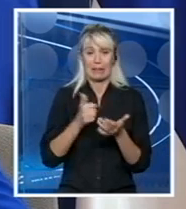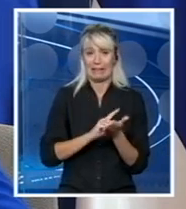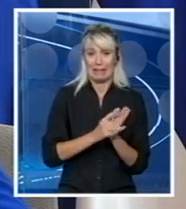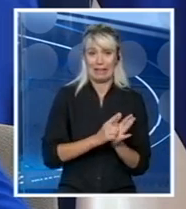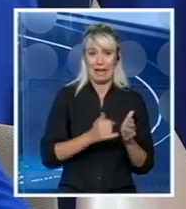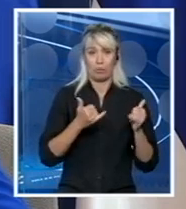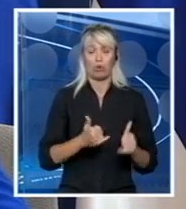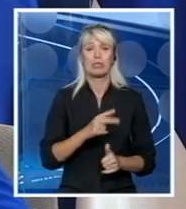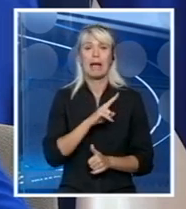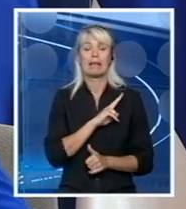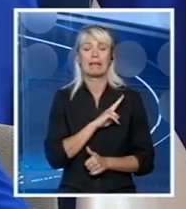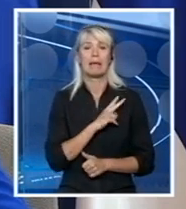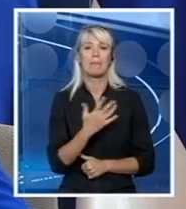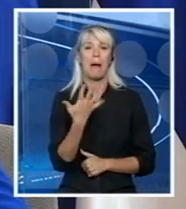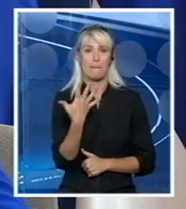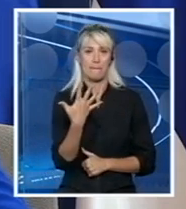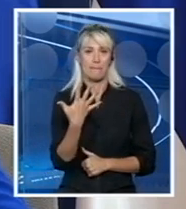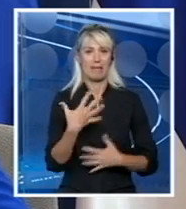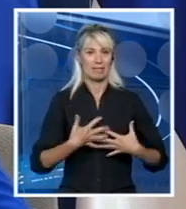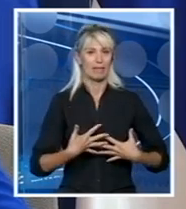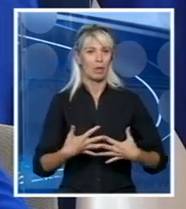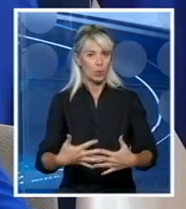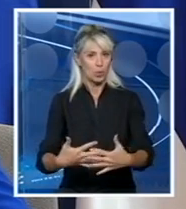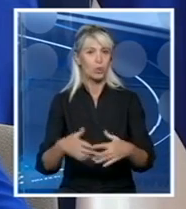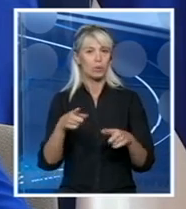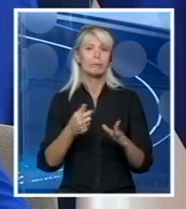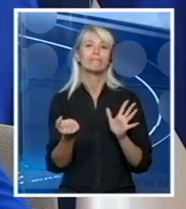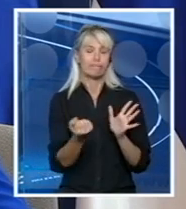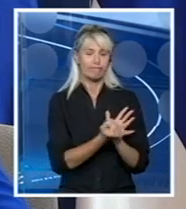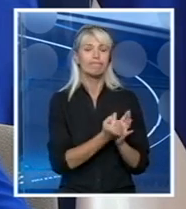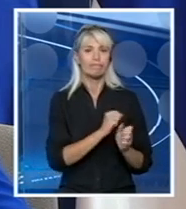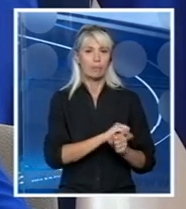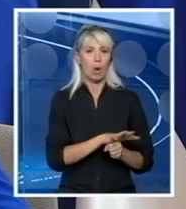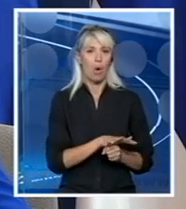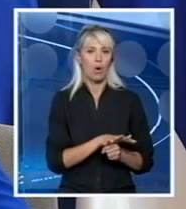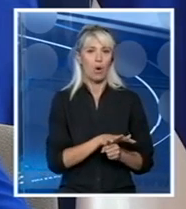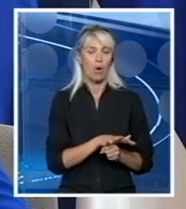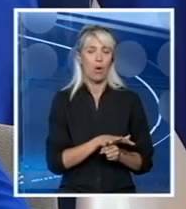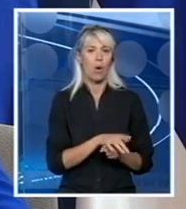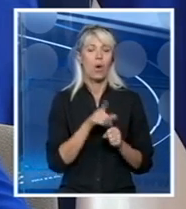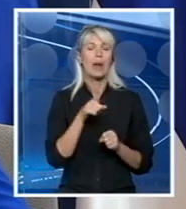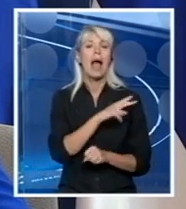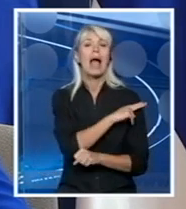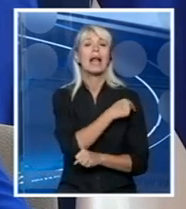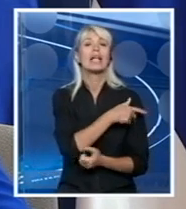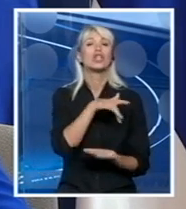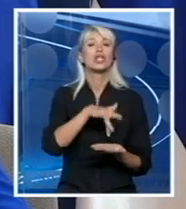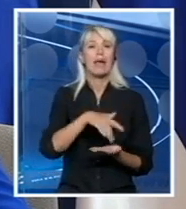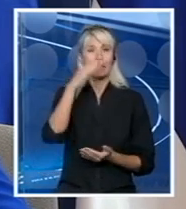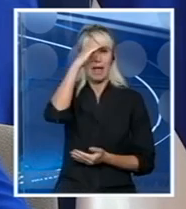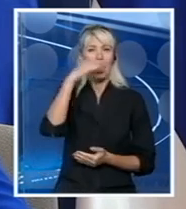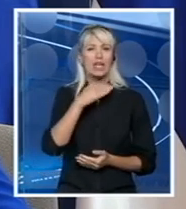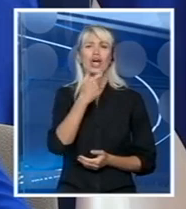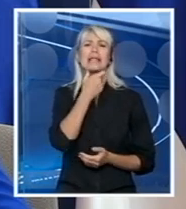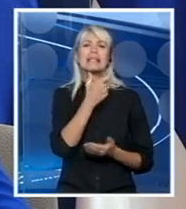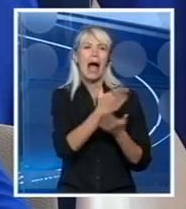nalazi 5 trudnica koje su pozitivne na prisustvo ovoga virusa. U kliničkom centru Niš u starom